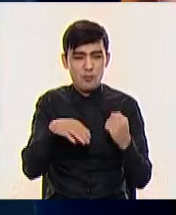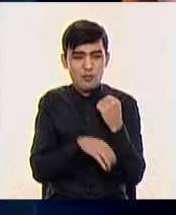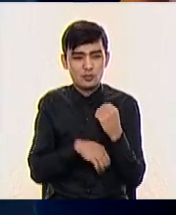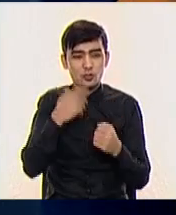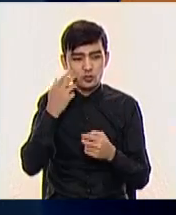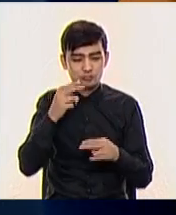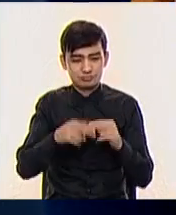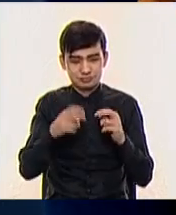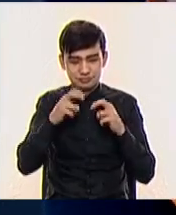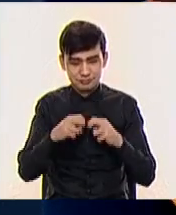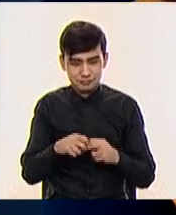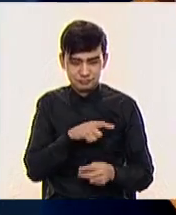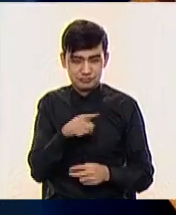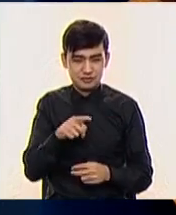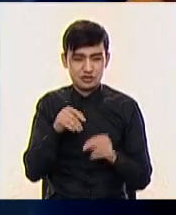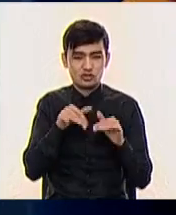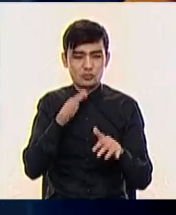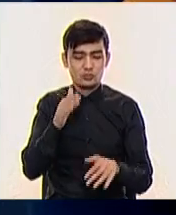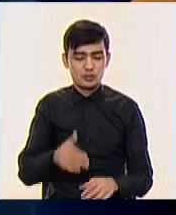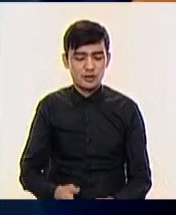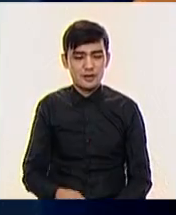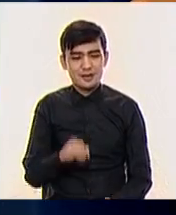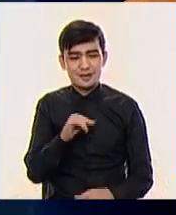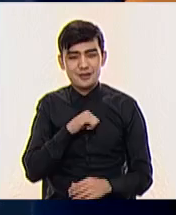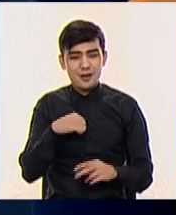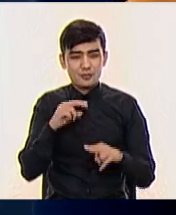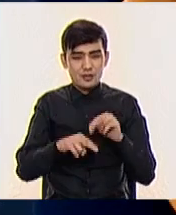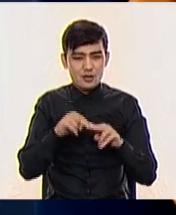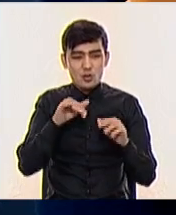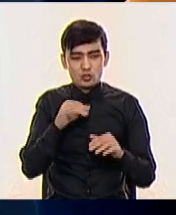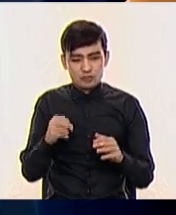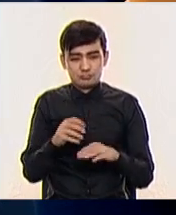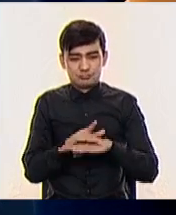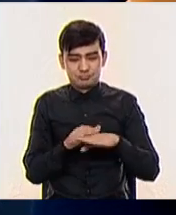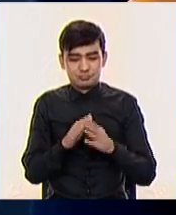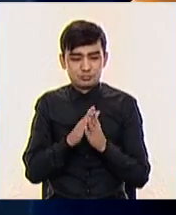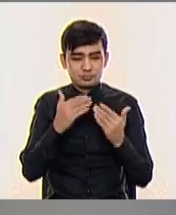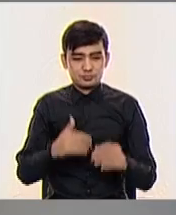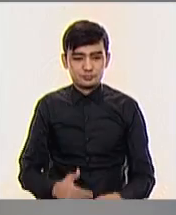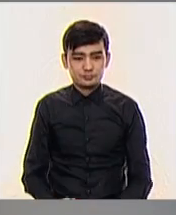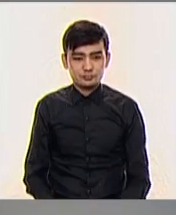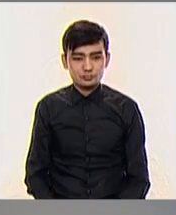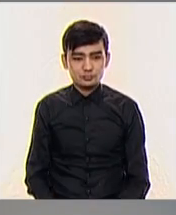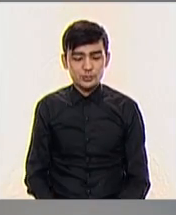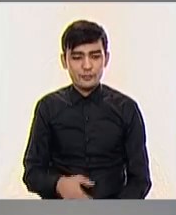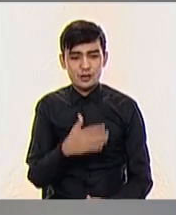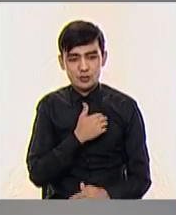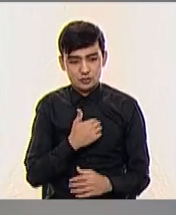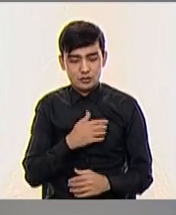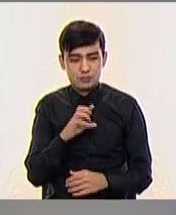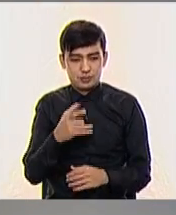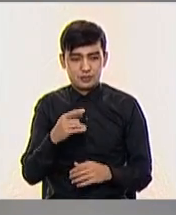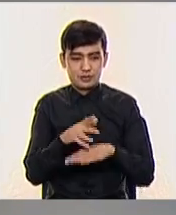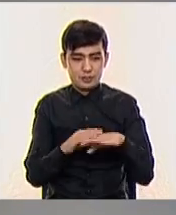завершения расследования по ним будет принято решение. А сами строители уже попросили прощения. Хотел бы принести